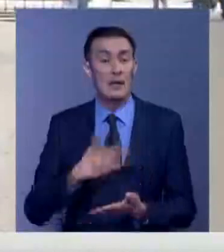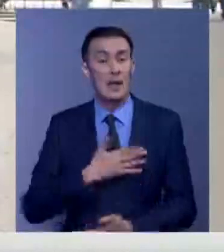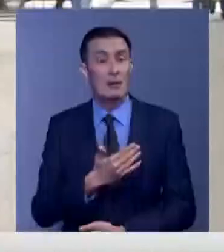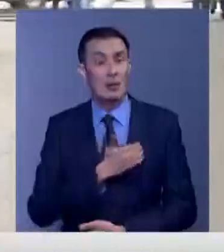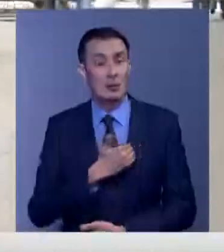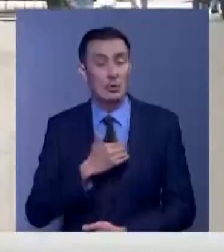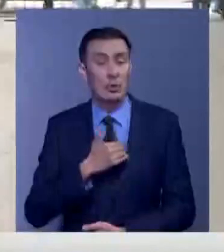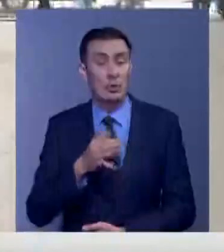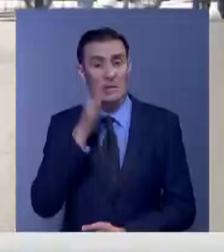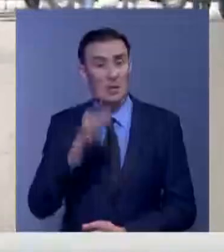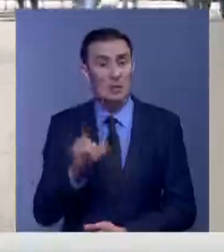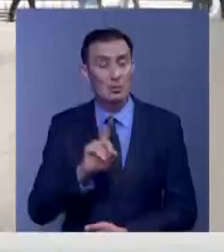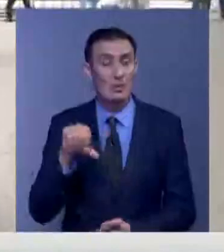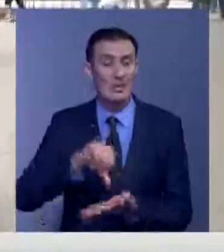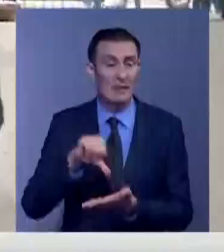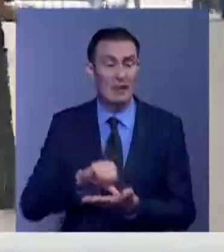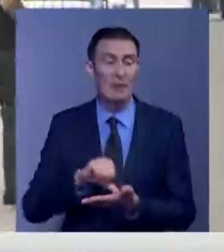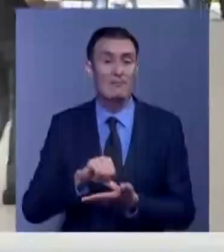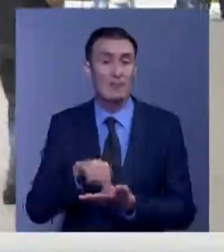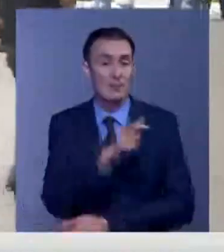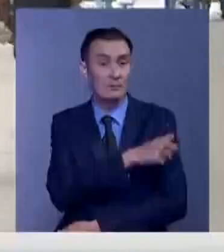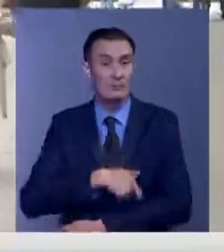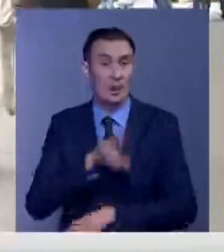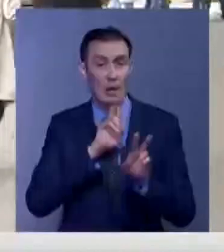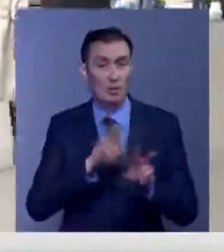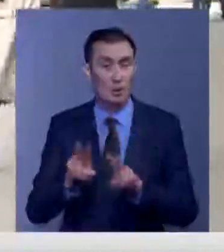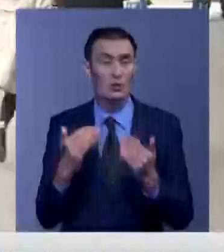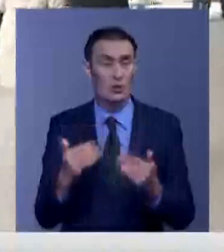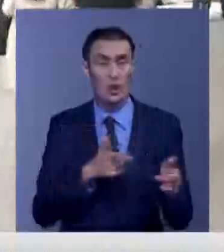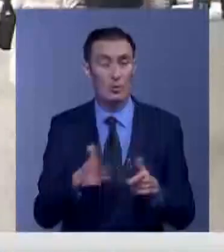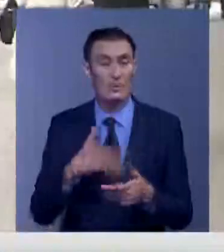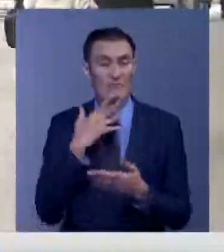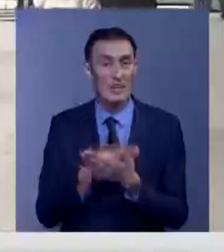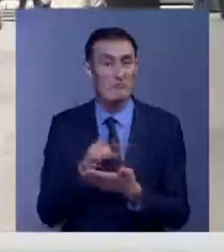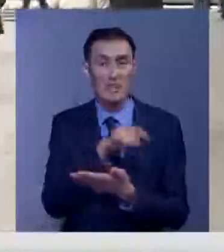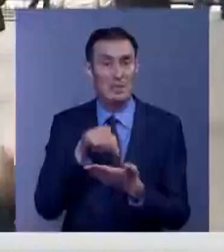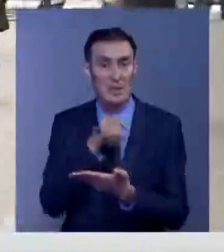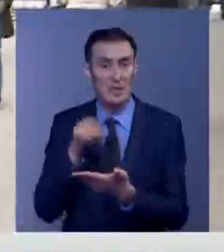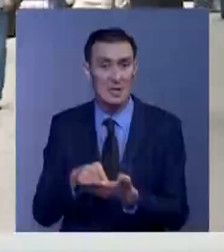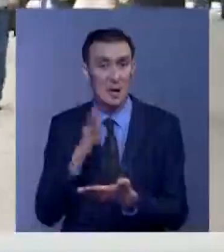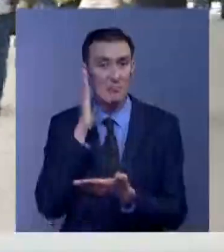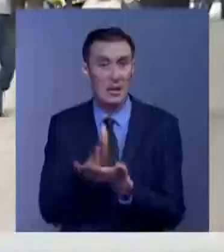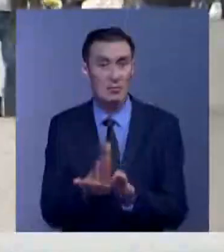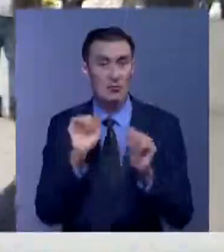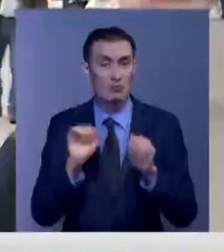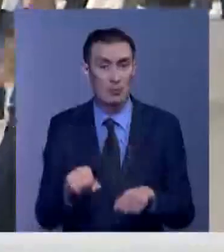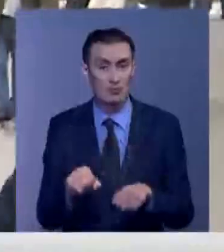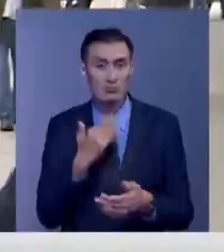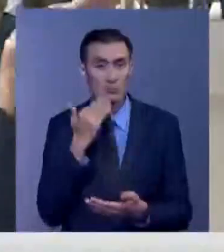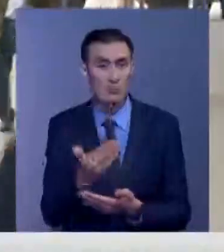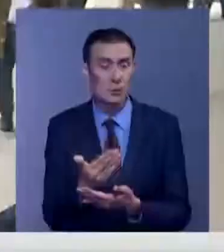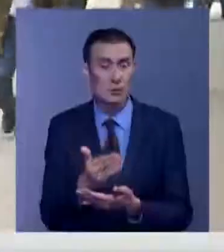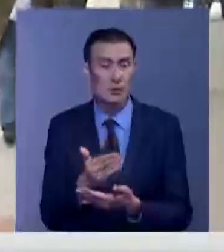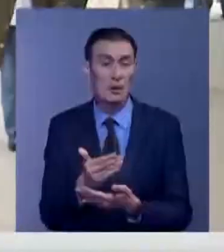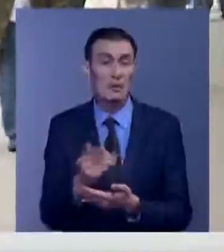бы сказать, что представители общественного контроля готовы все свои претензии высказать напрямую